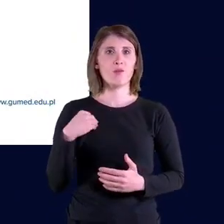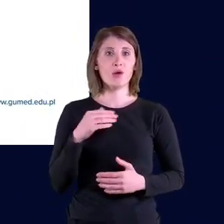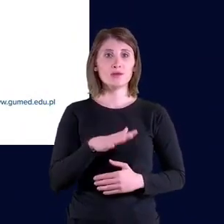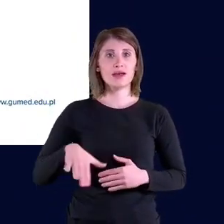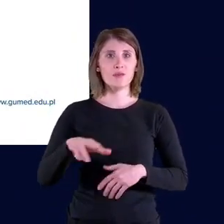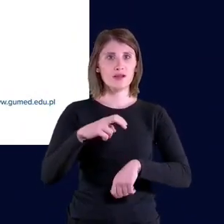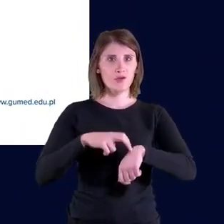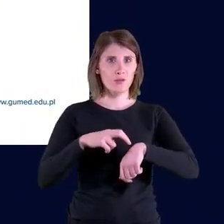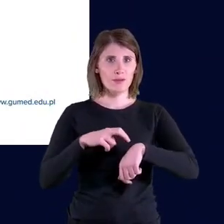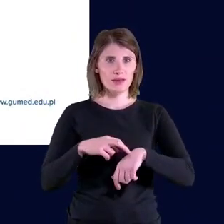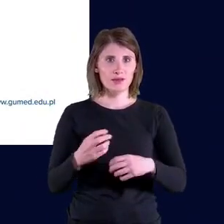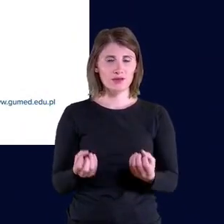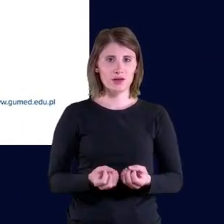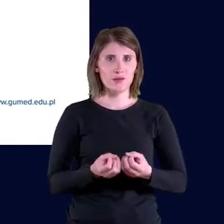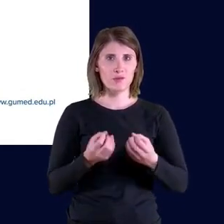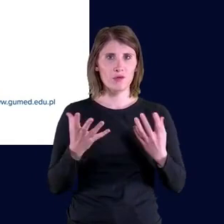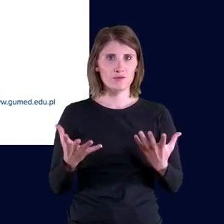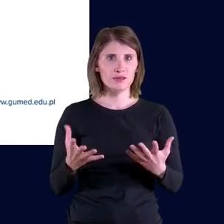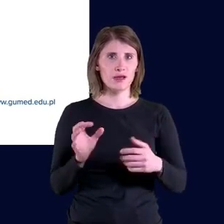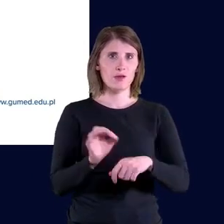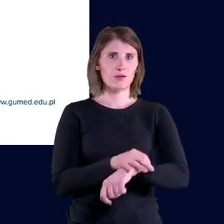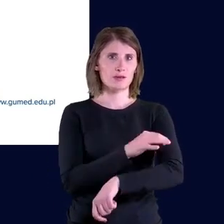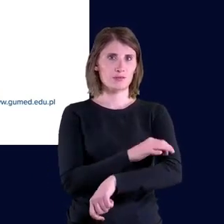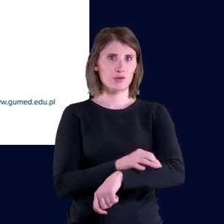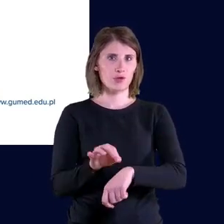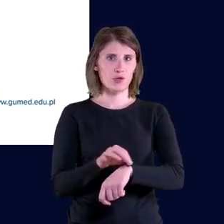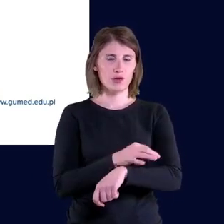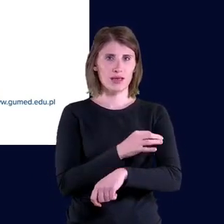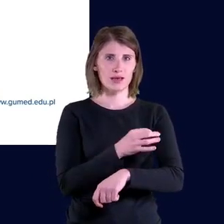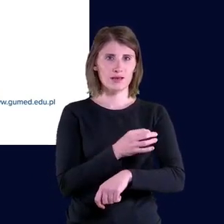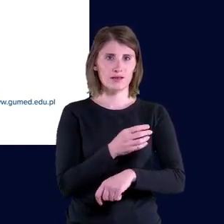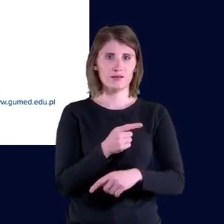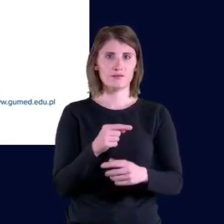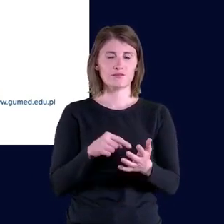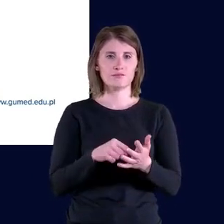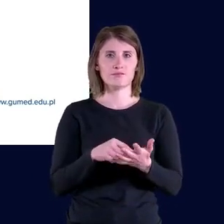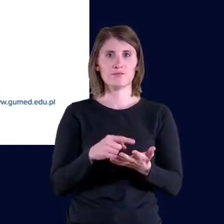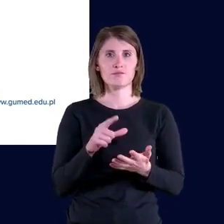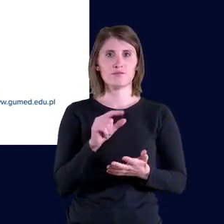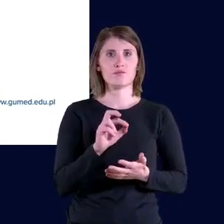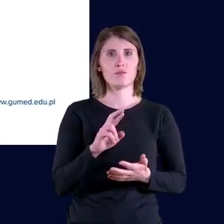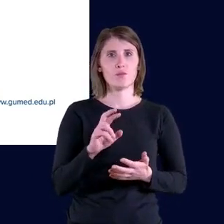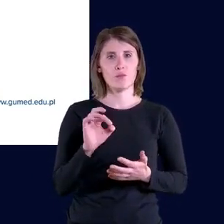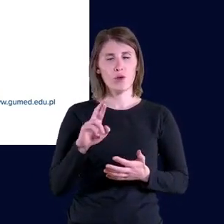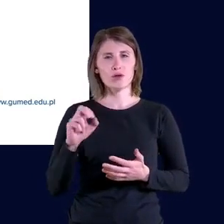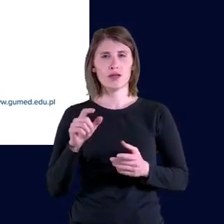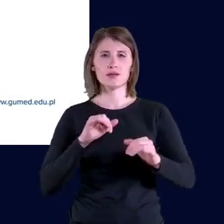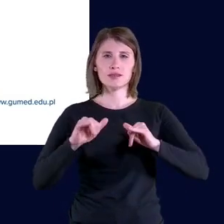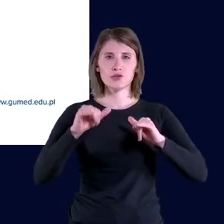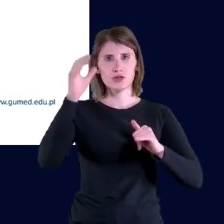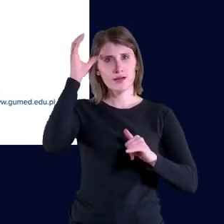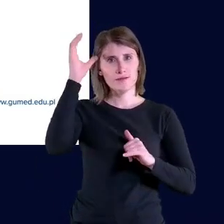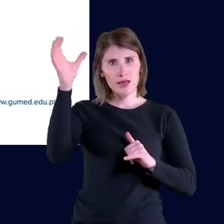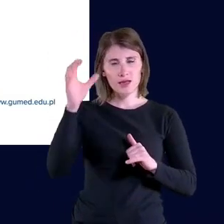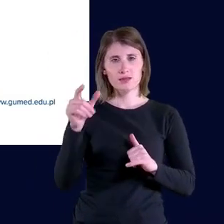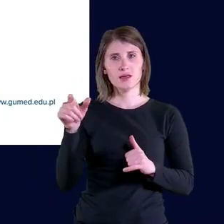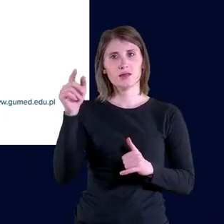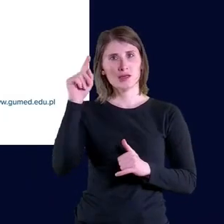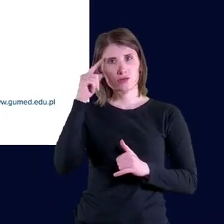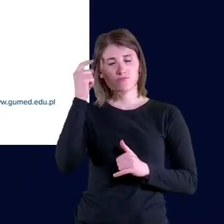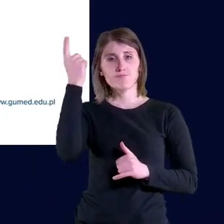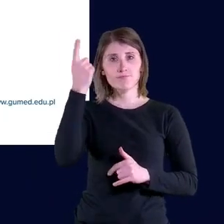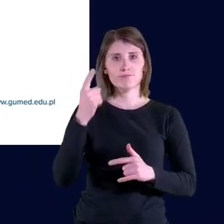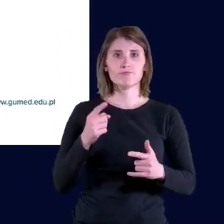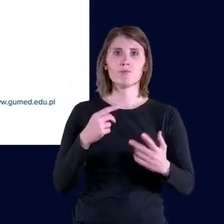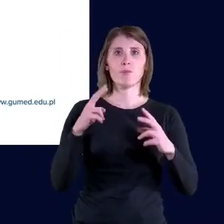medyczna powstała w ramach projektu Polska platforma medyczna portal zarządzania wiedzą i potencjału badawczym Jest to